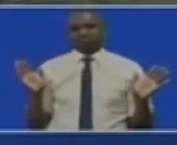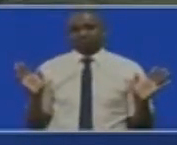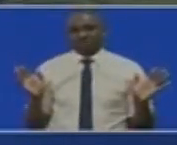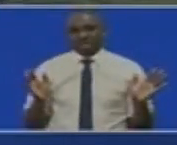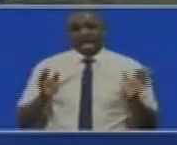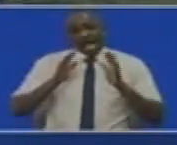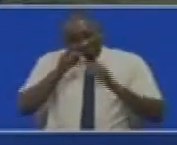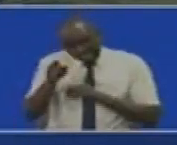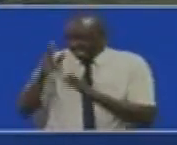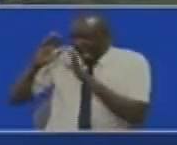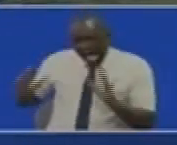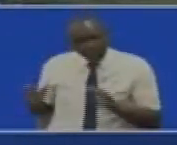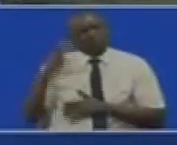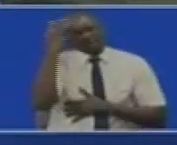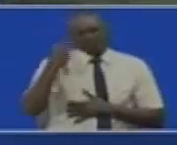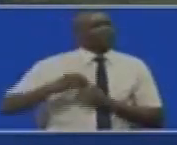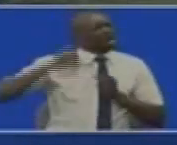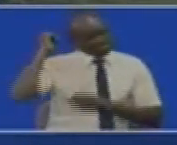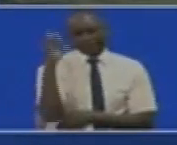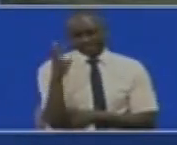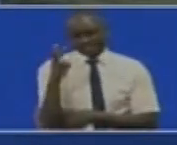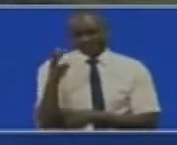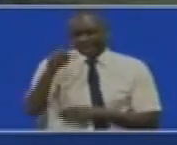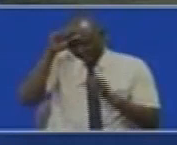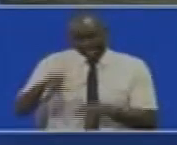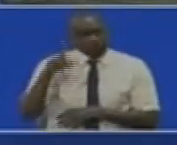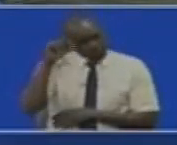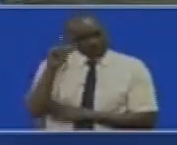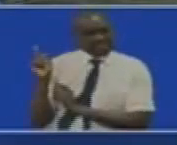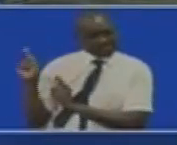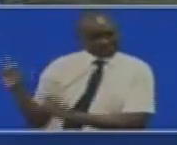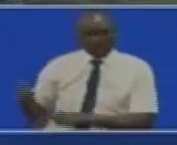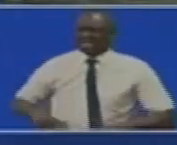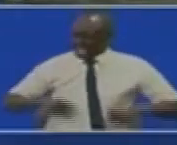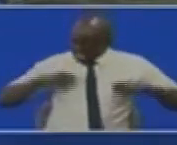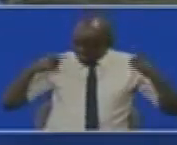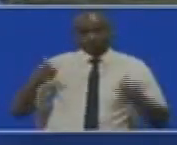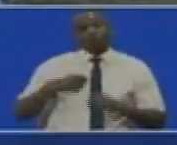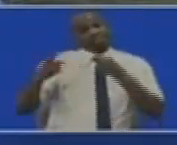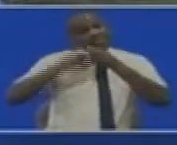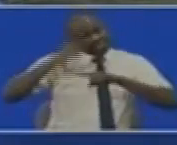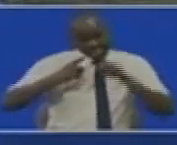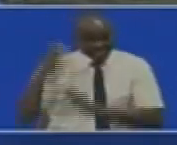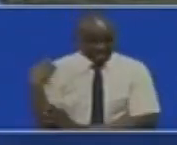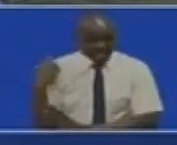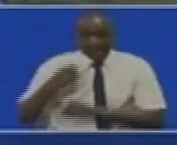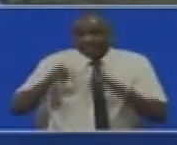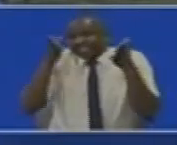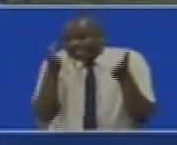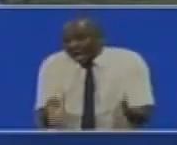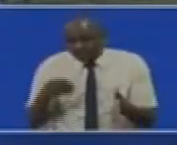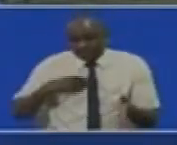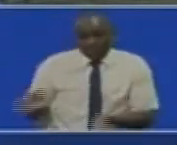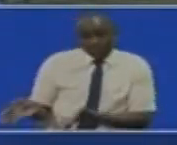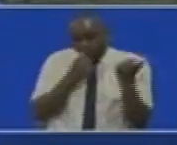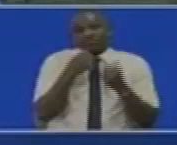yangu ni nyumba ya kifahari ambapo gavana wa Mombasa Ali Hassan Joho amekuwa akiishi kwa zaidi ya miaka sita, lakini sasa amegura